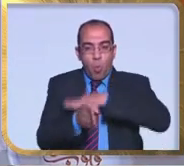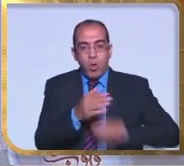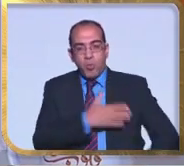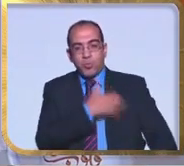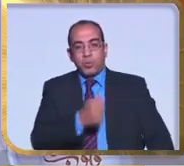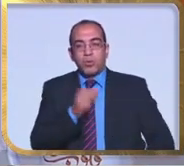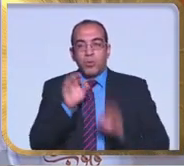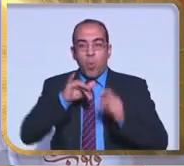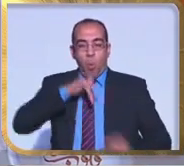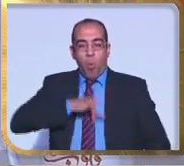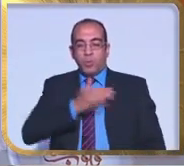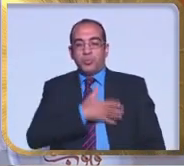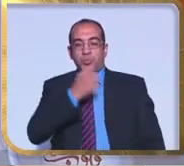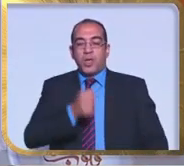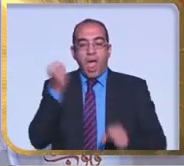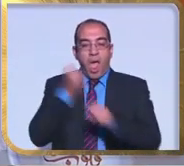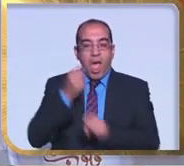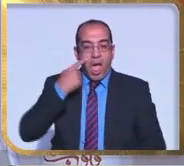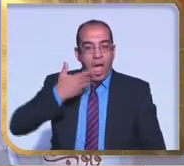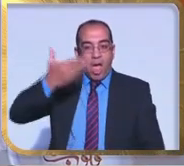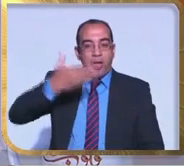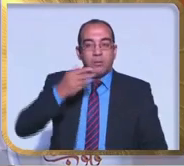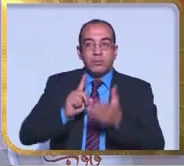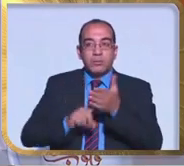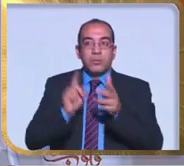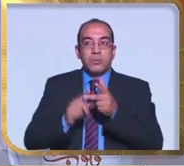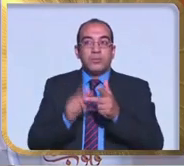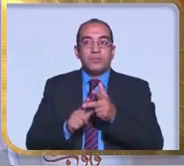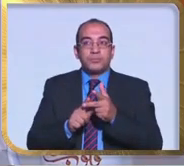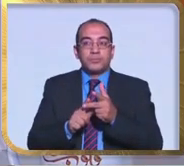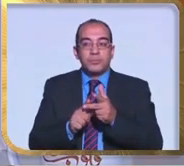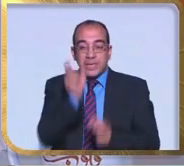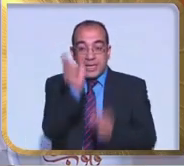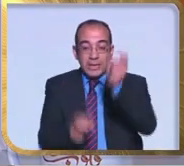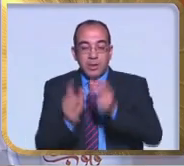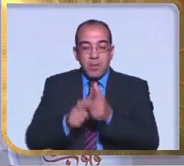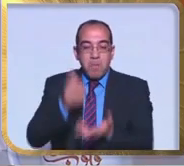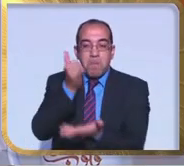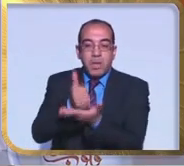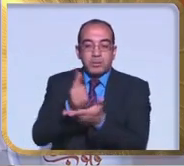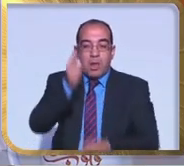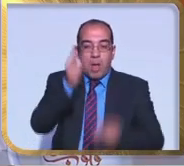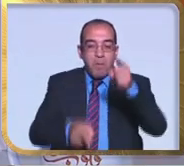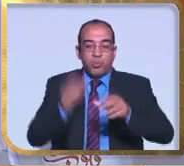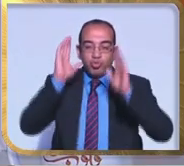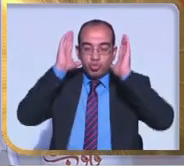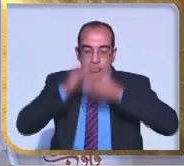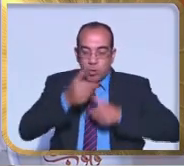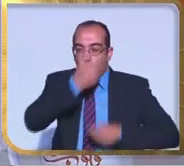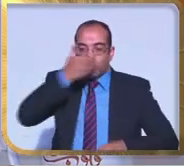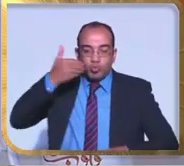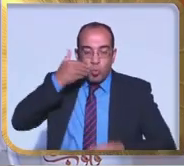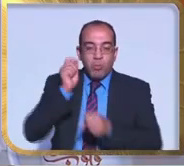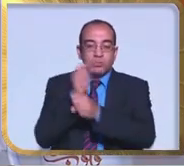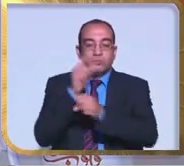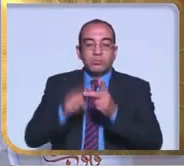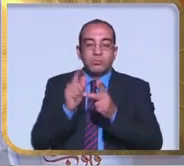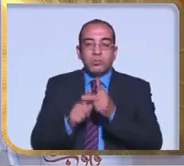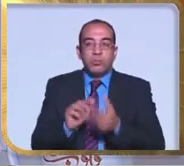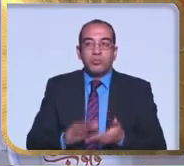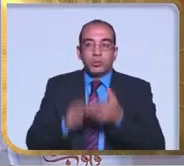الإيمان، يجب أن يعرف أن الإنسان المكلف أن طريقه